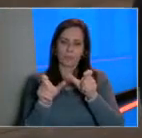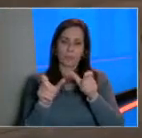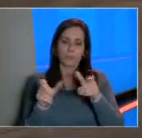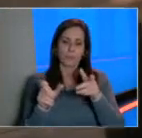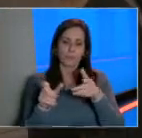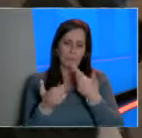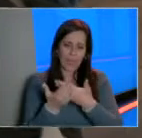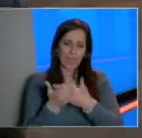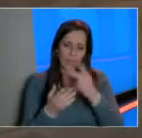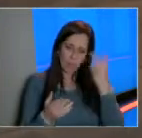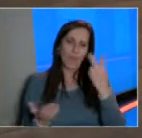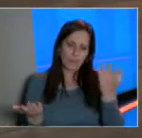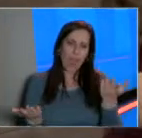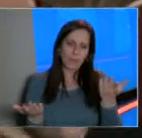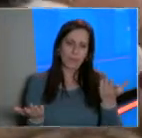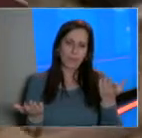והשורה התחתונה כמובן